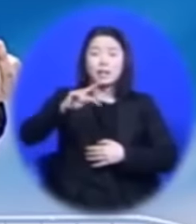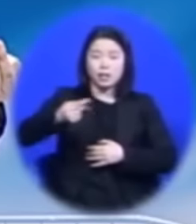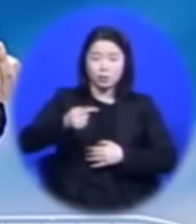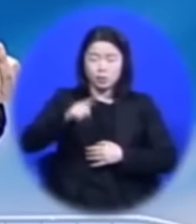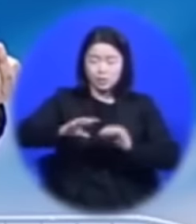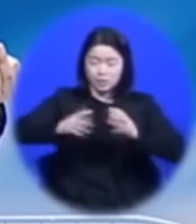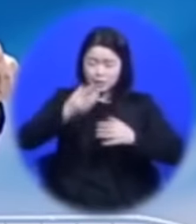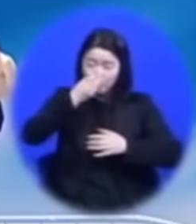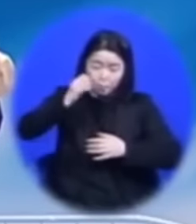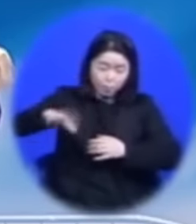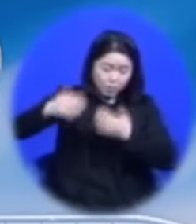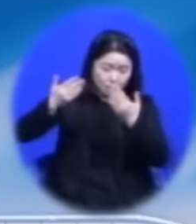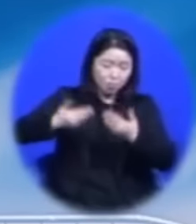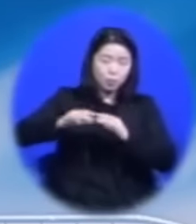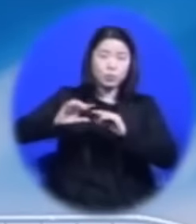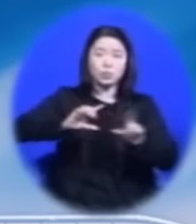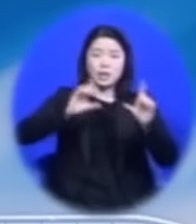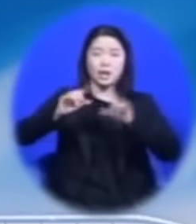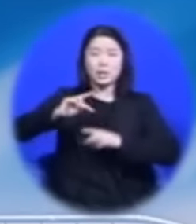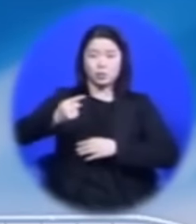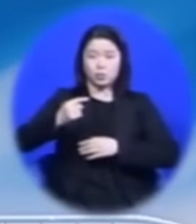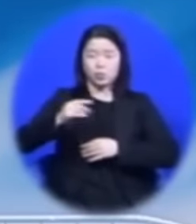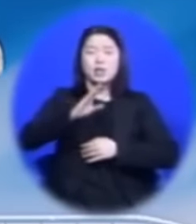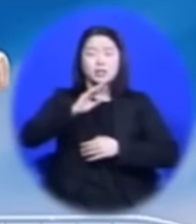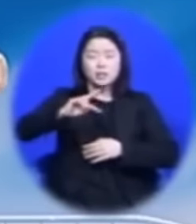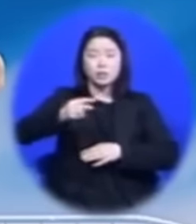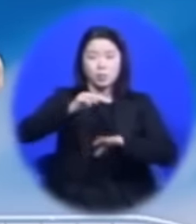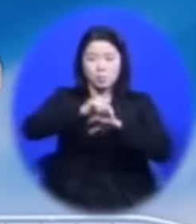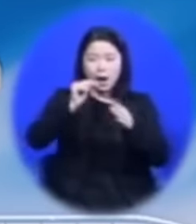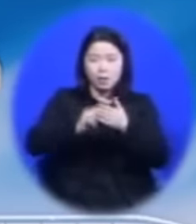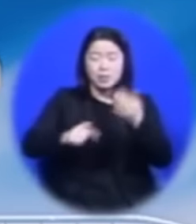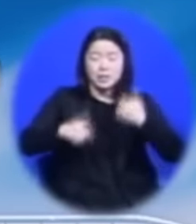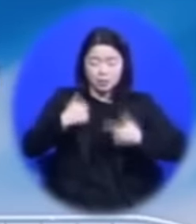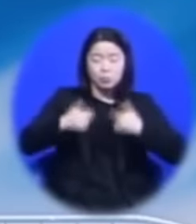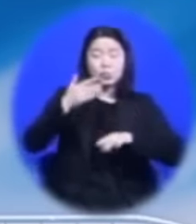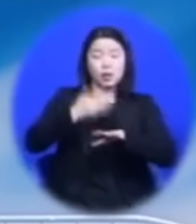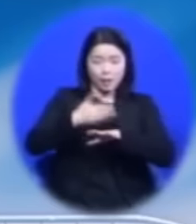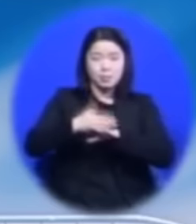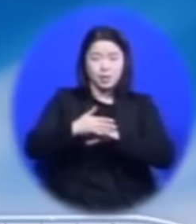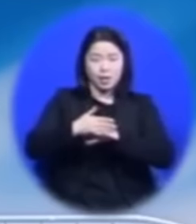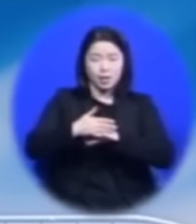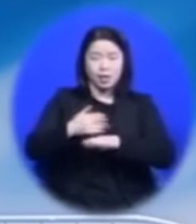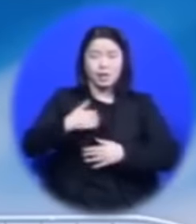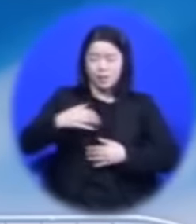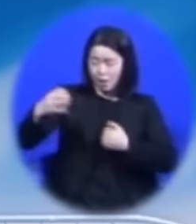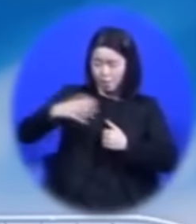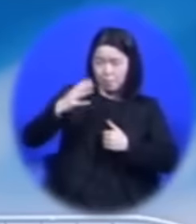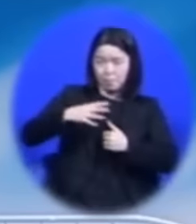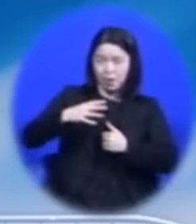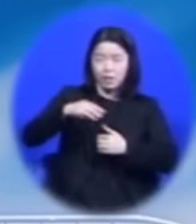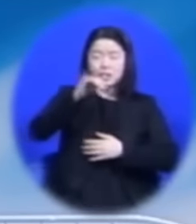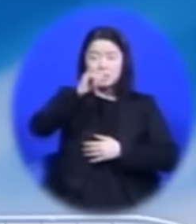무시받고 살아도 그래도 마음이 기쁘고 감사하고 내가 핍박을 당해도